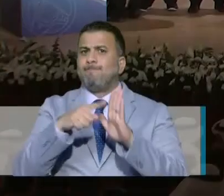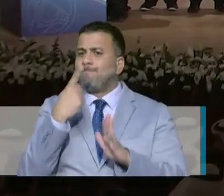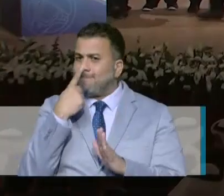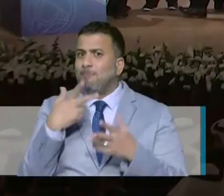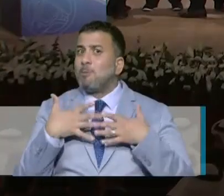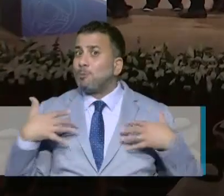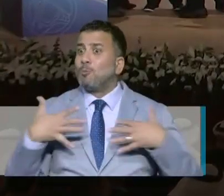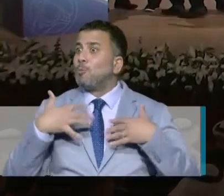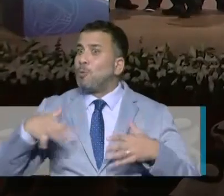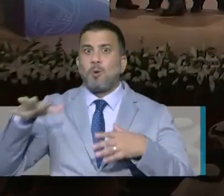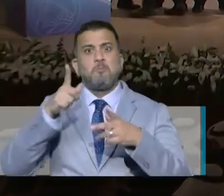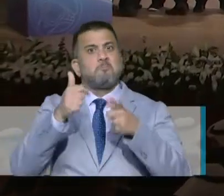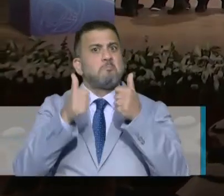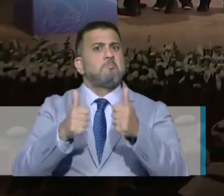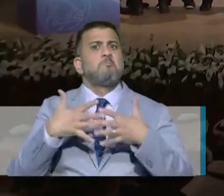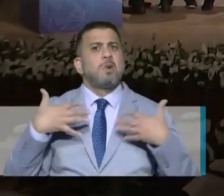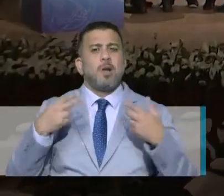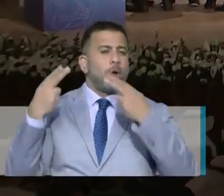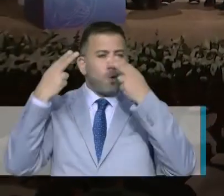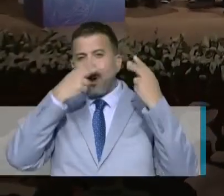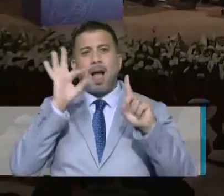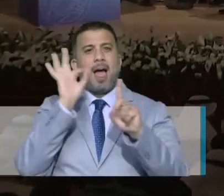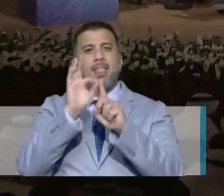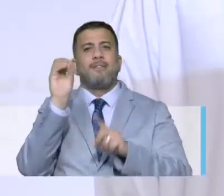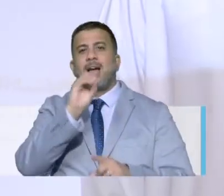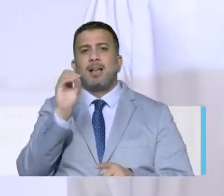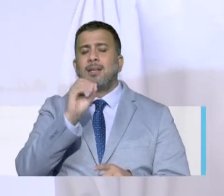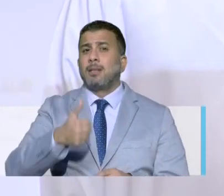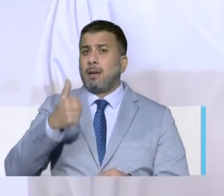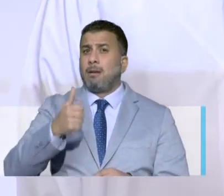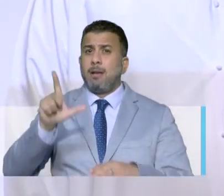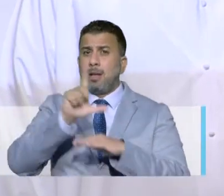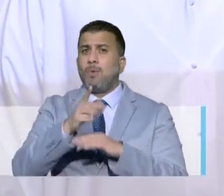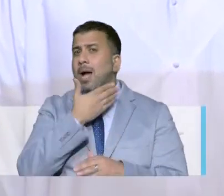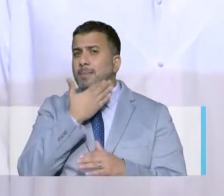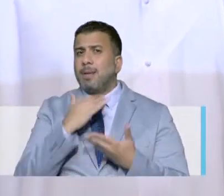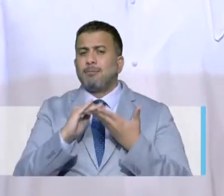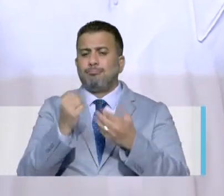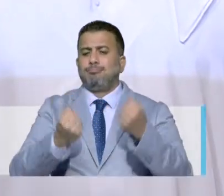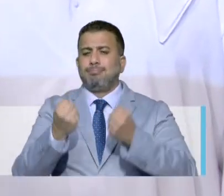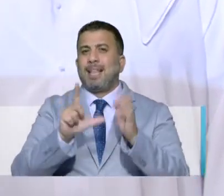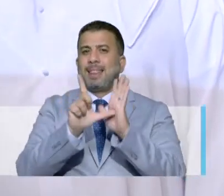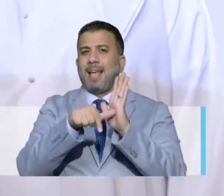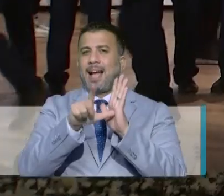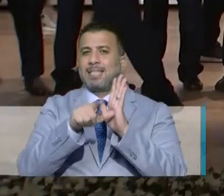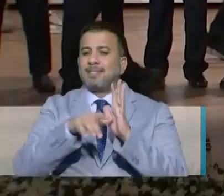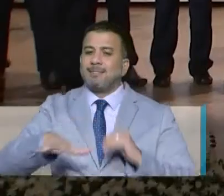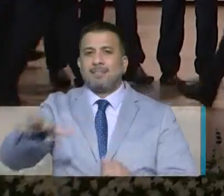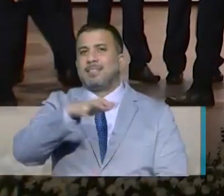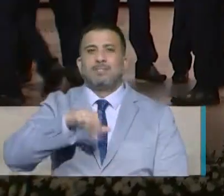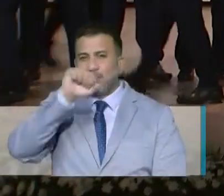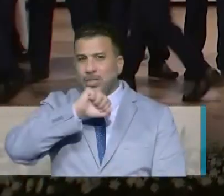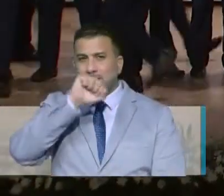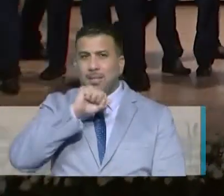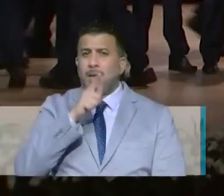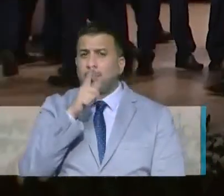المتعاملين بما يتوافق مع رؤيه واهداف الهيئه لتحقيق الرياده في خدمات نقل الركاب في الاماره